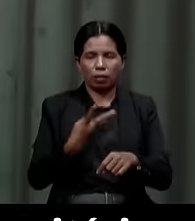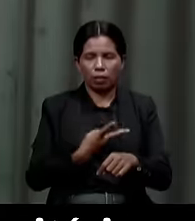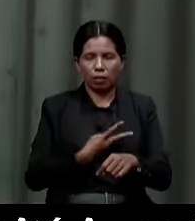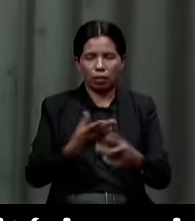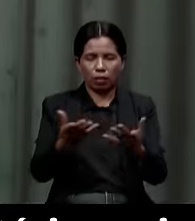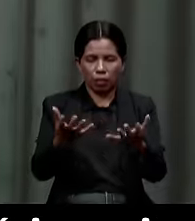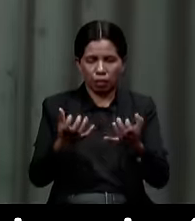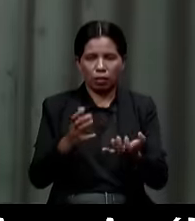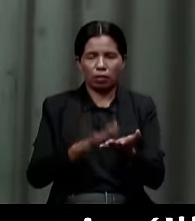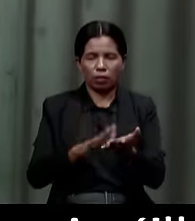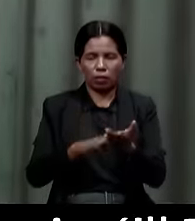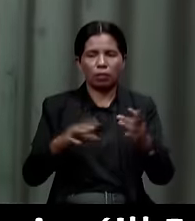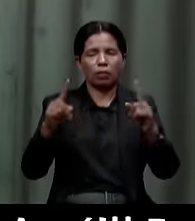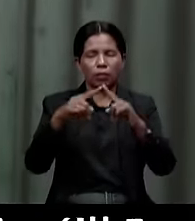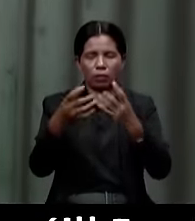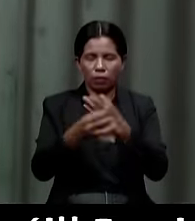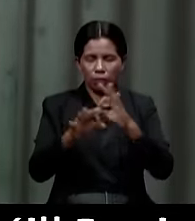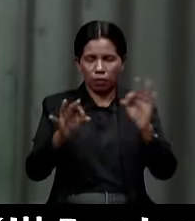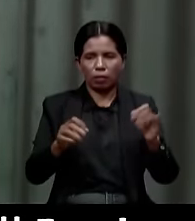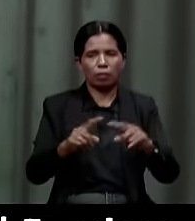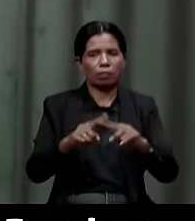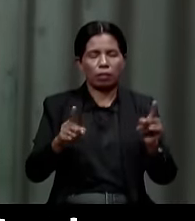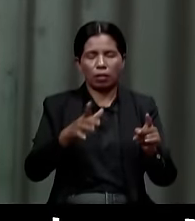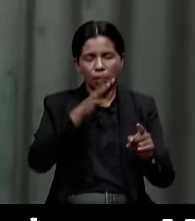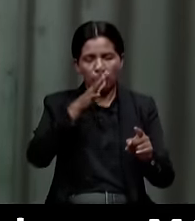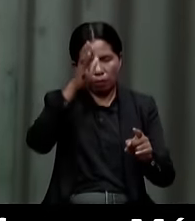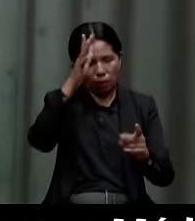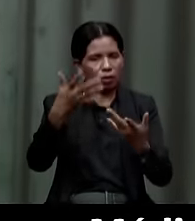akara skola tura mata maybe inang aman ayun ni